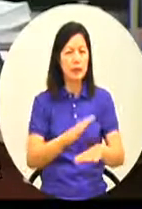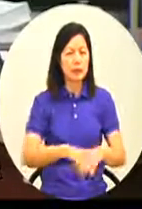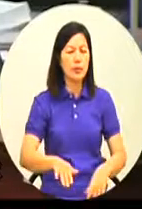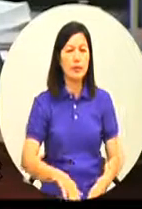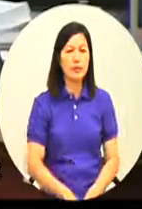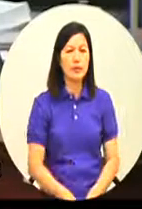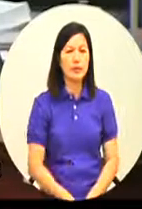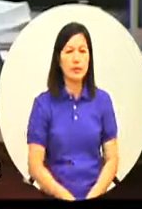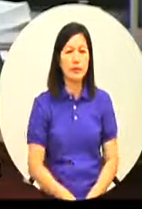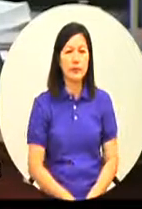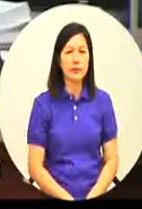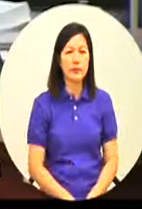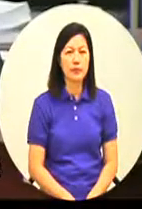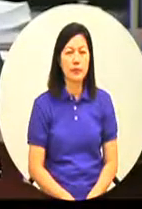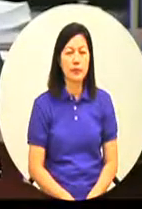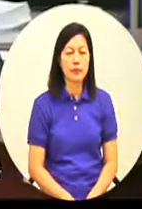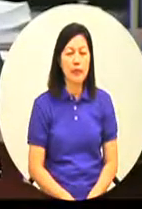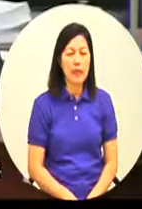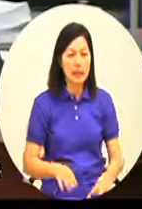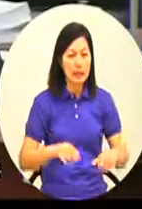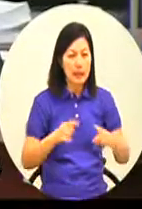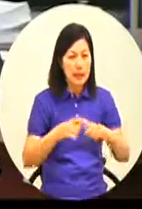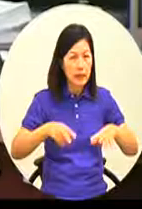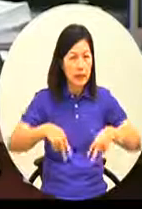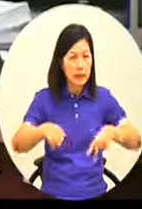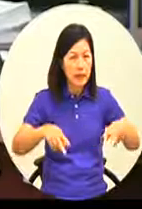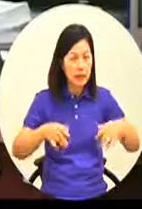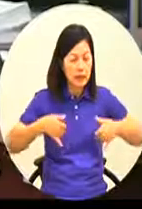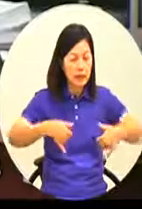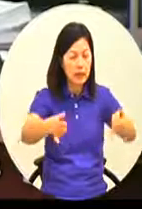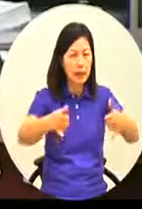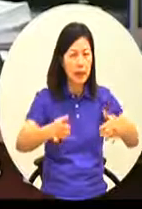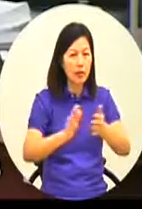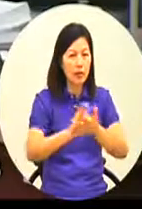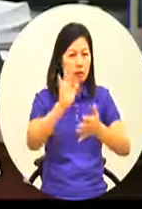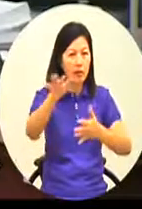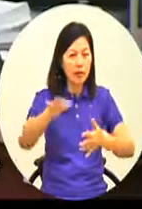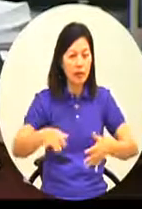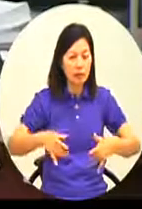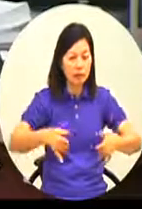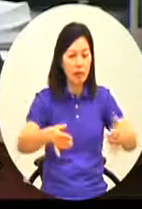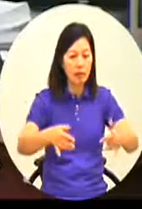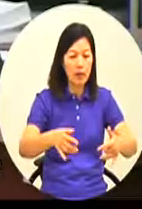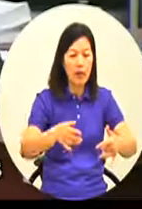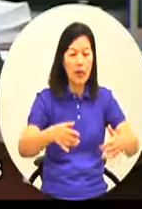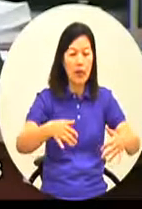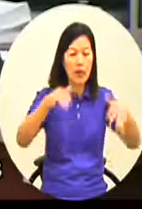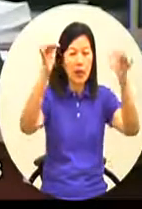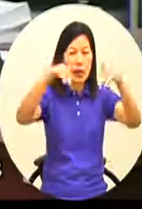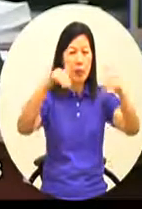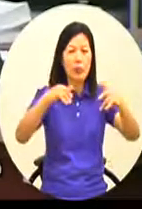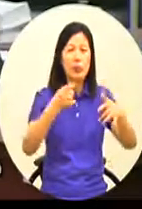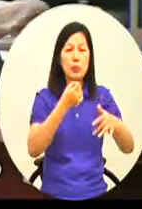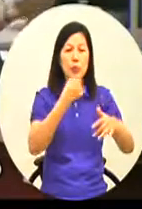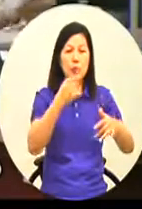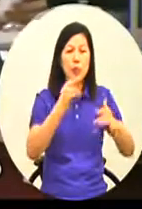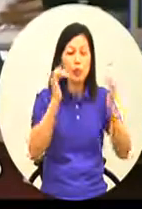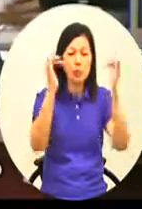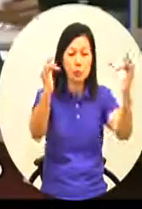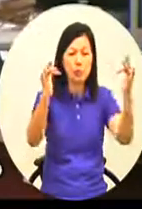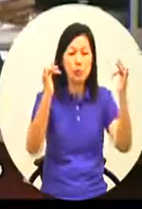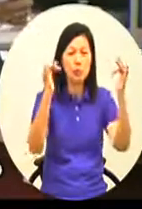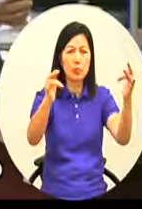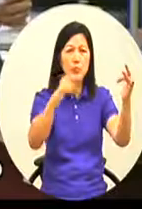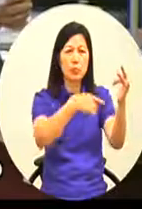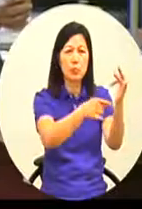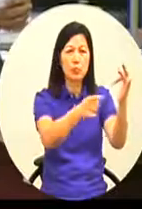去啊，迄几年都进前安那换过啊，拢胶起来，拢当迄个雨豆树啦，啊树啊咧，拢一人烂以上啦，